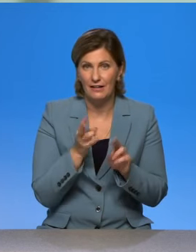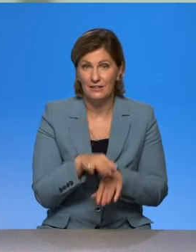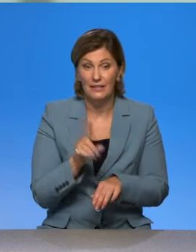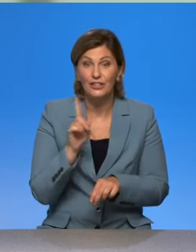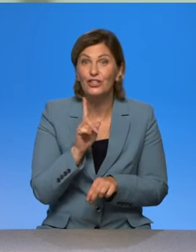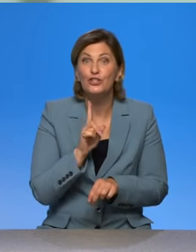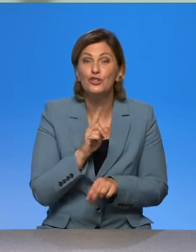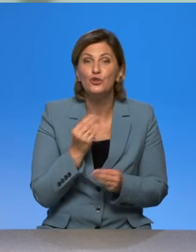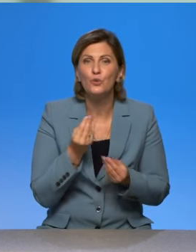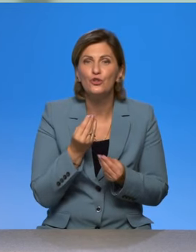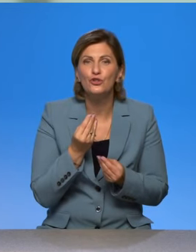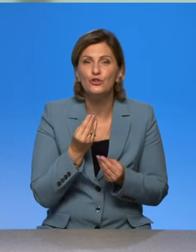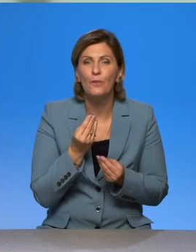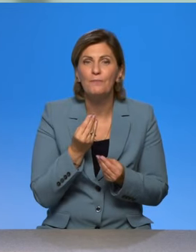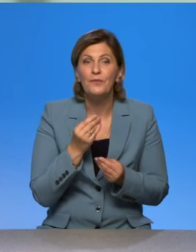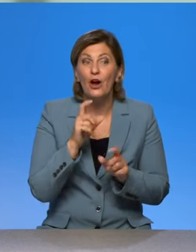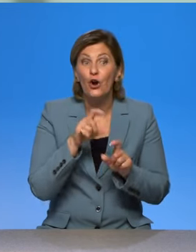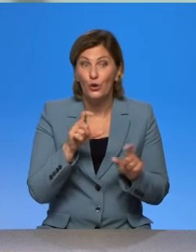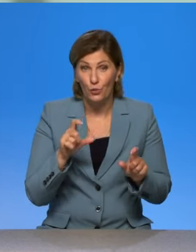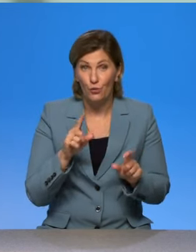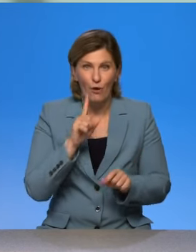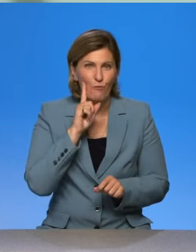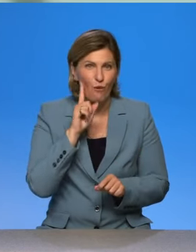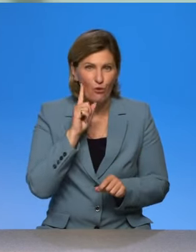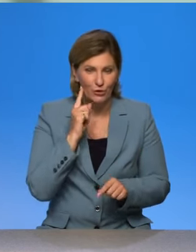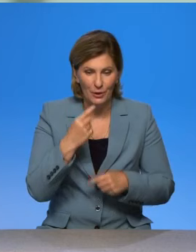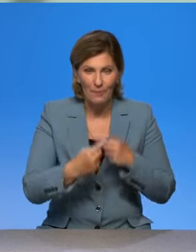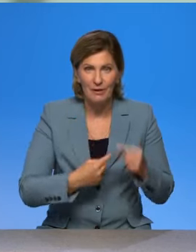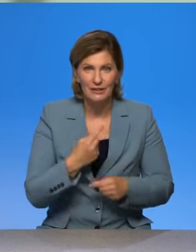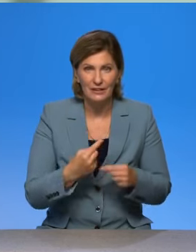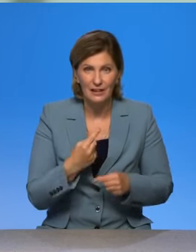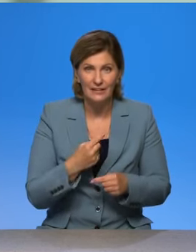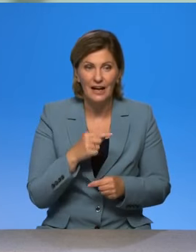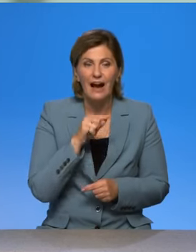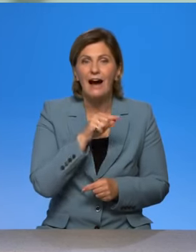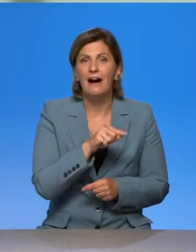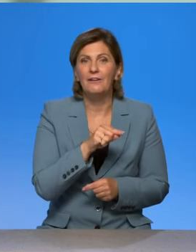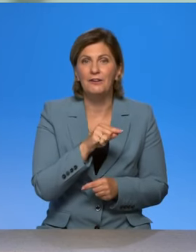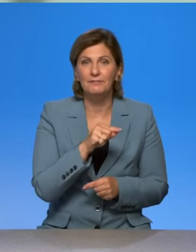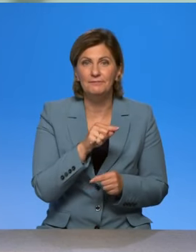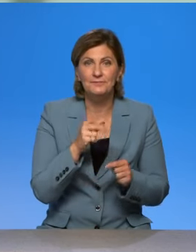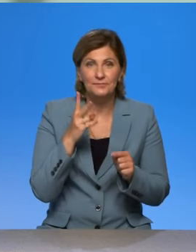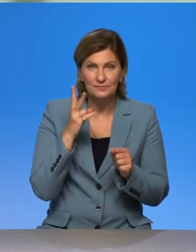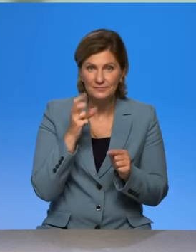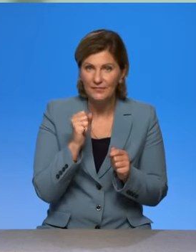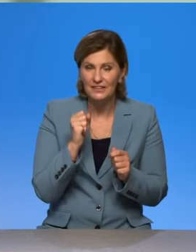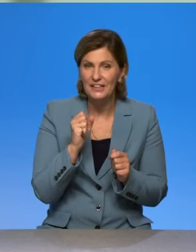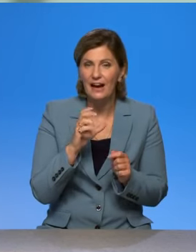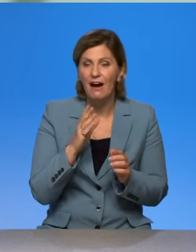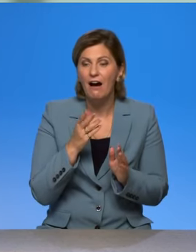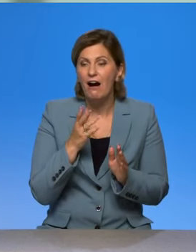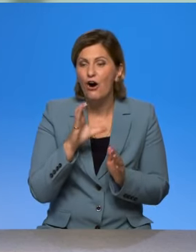внимание? То, что люди молодого поколения, они не столько апеллируют именно к социальной среде, к окружению, да,